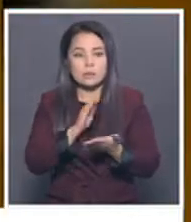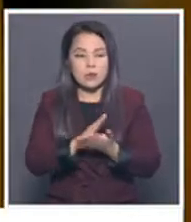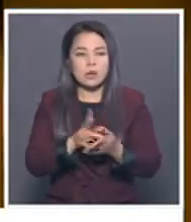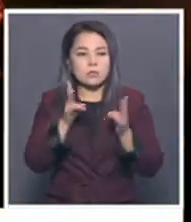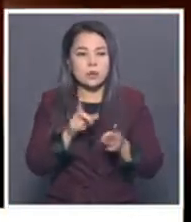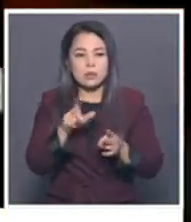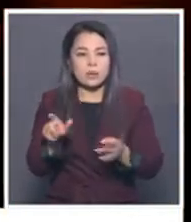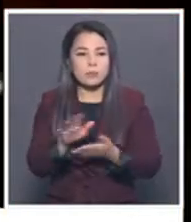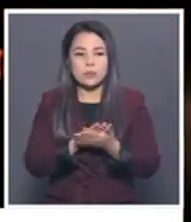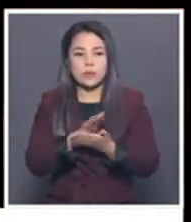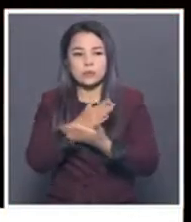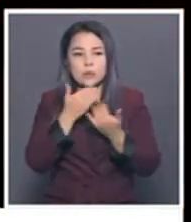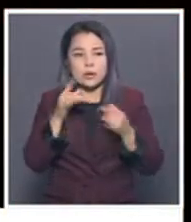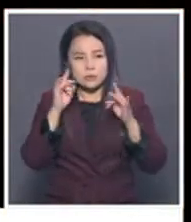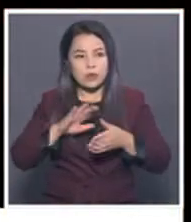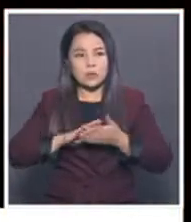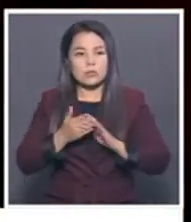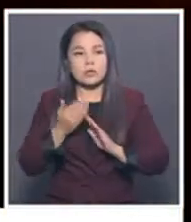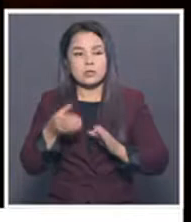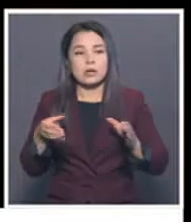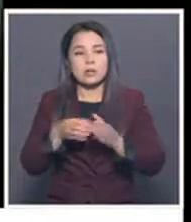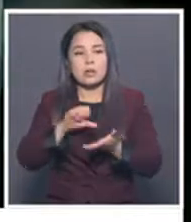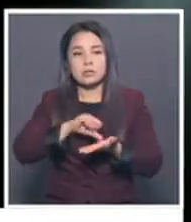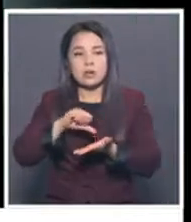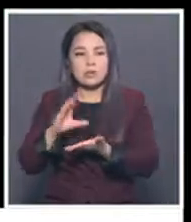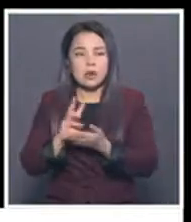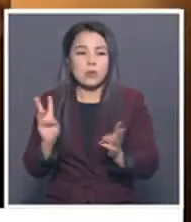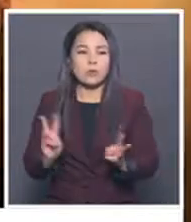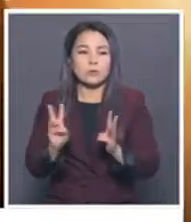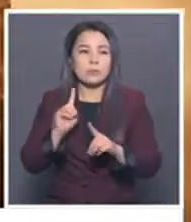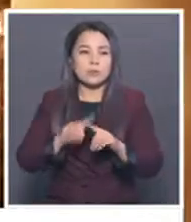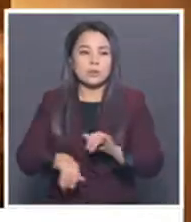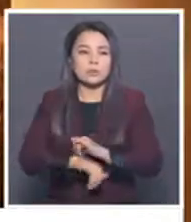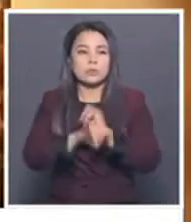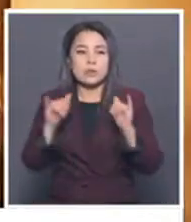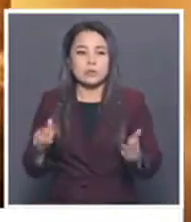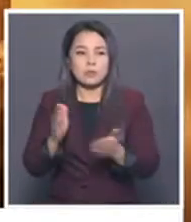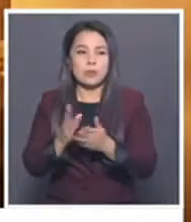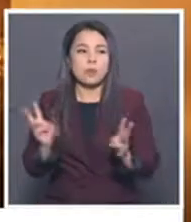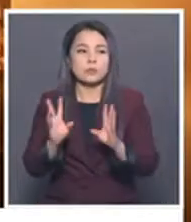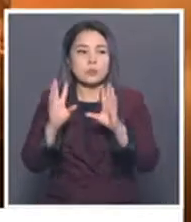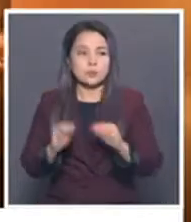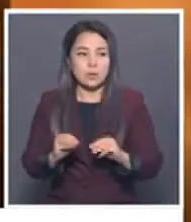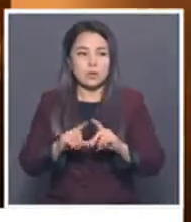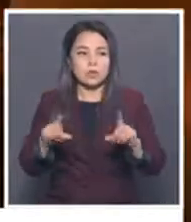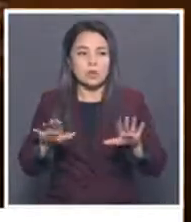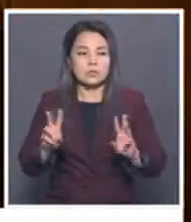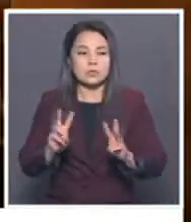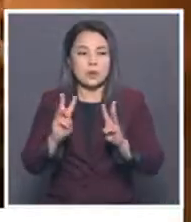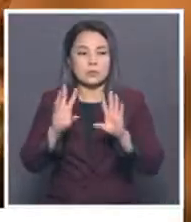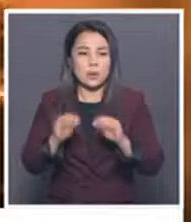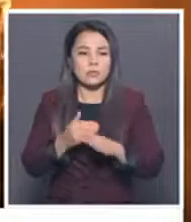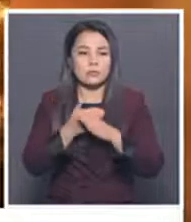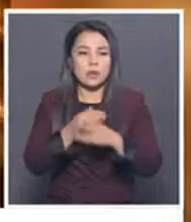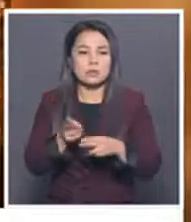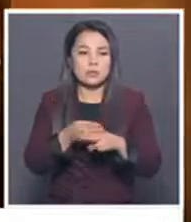жоқ. Төтеншеліктердің сөзінше ауа температурасы жоғары болғандықтан өрт аумақты тез шарпыған. Өрт сөндірушілер әкімшілік ғимаратқа қызыл жалының өтуіне